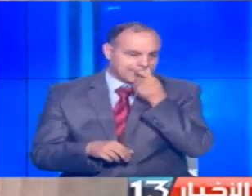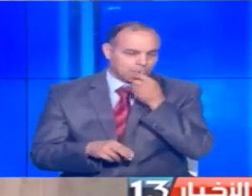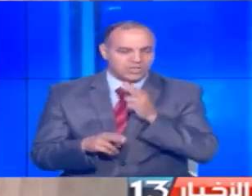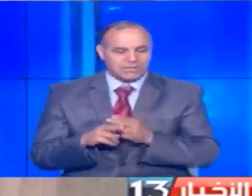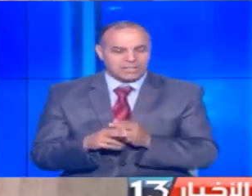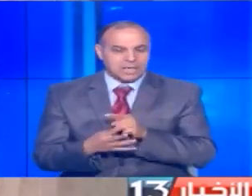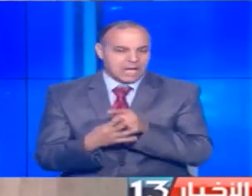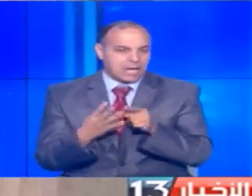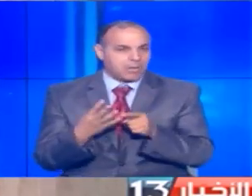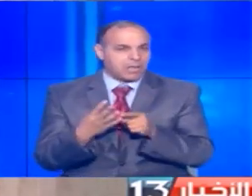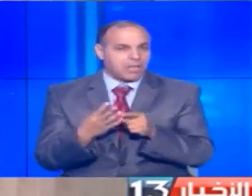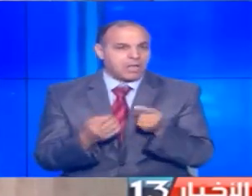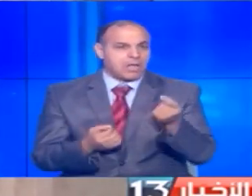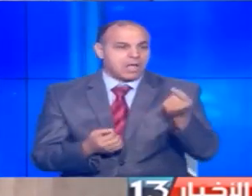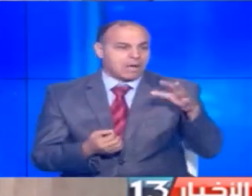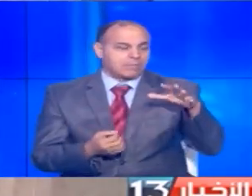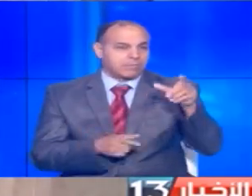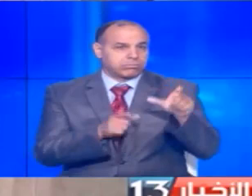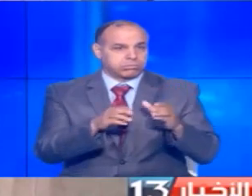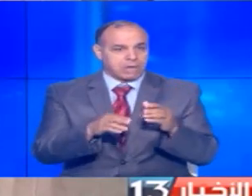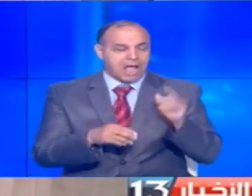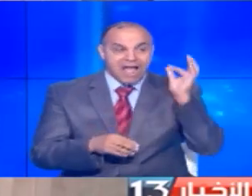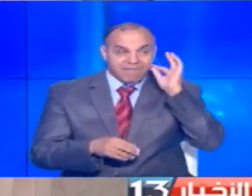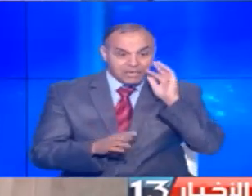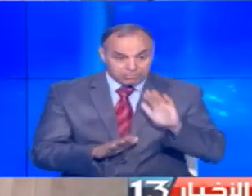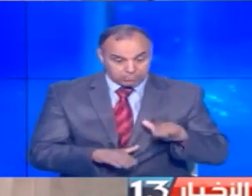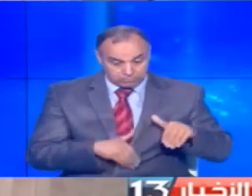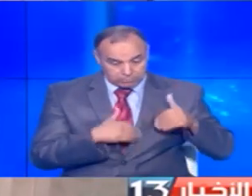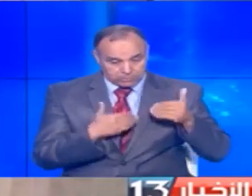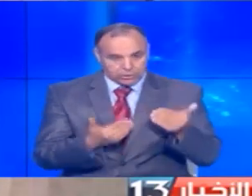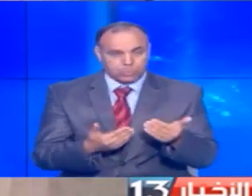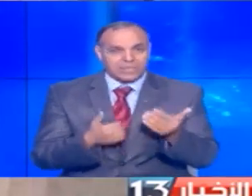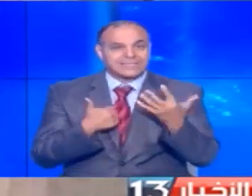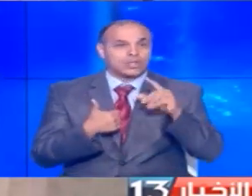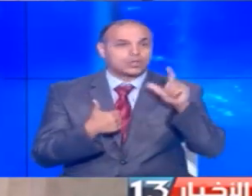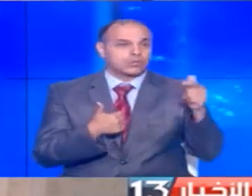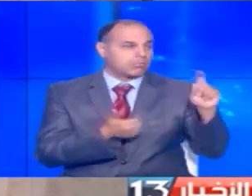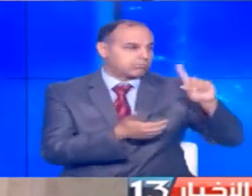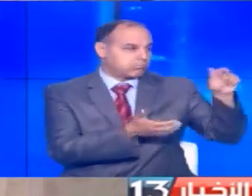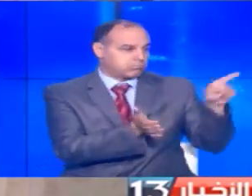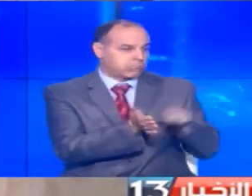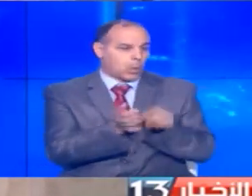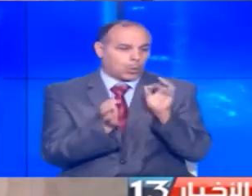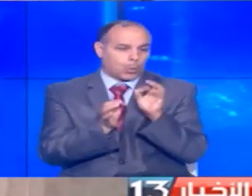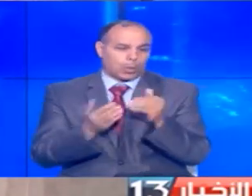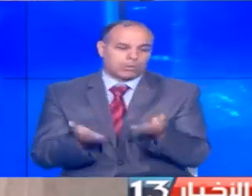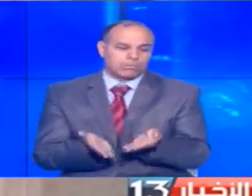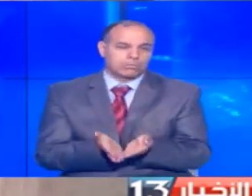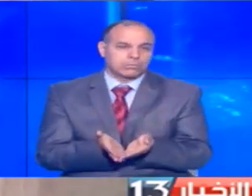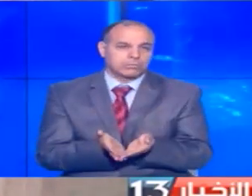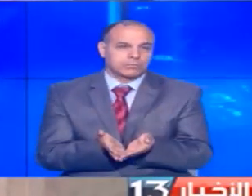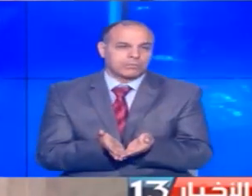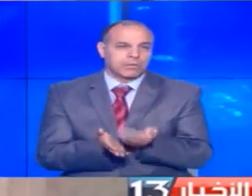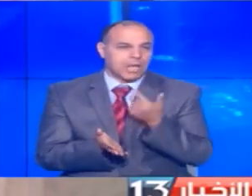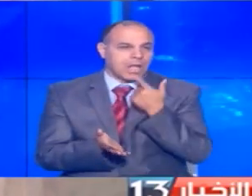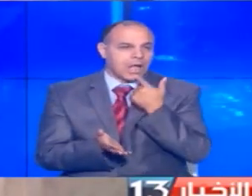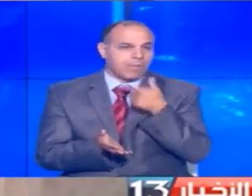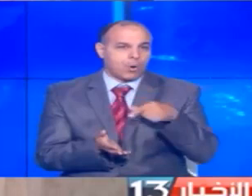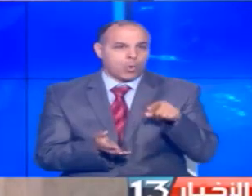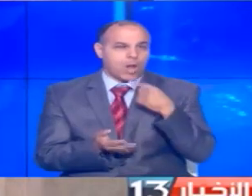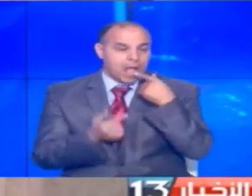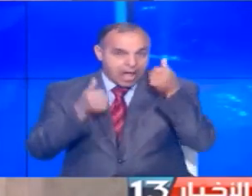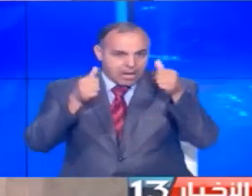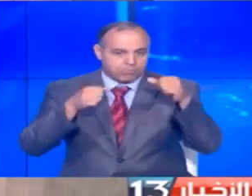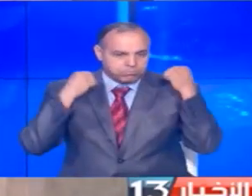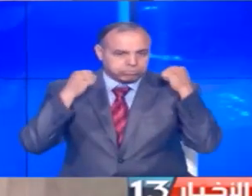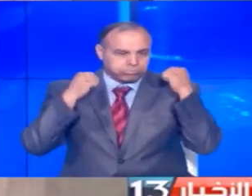وصفاقس. 500 ذوما توا بدينا من أفريل، توا 6 أشهر ما خلصناش فيهم، مازلنا لتوا عملنا حطينا إعلان